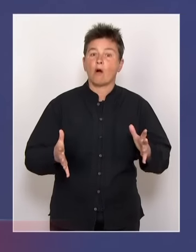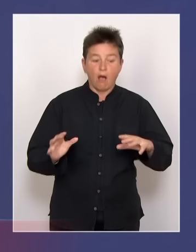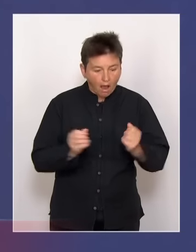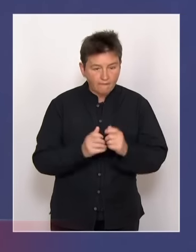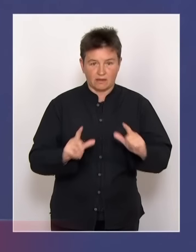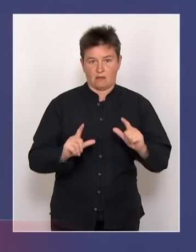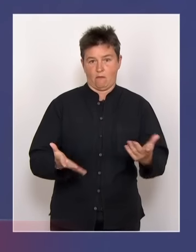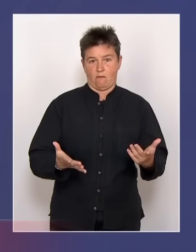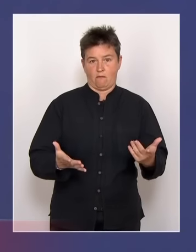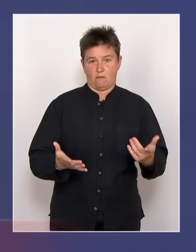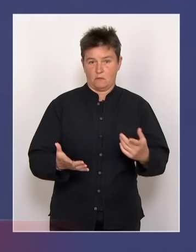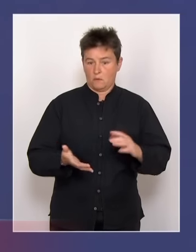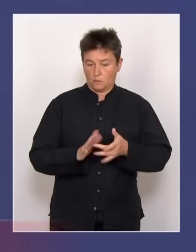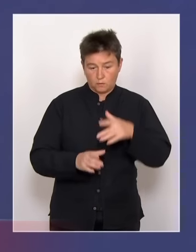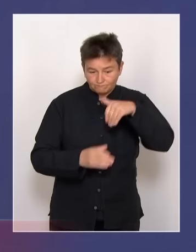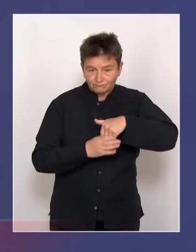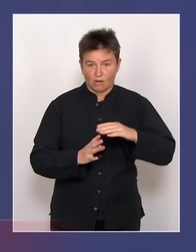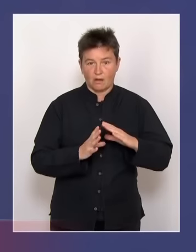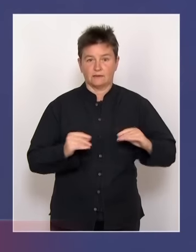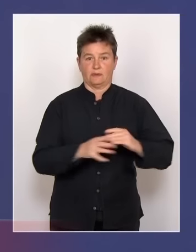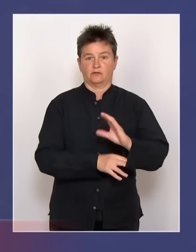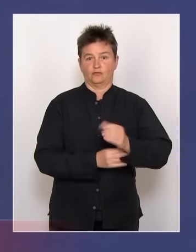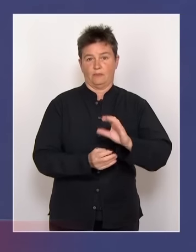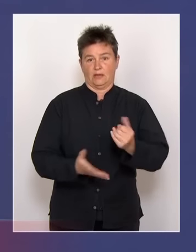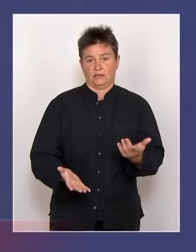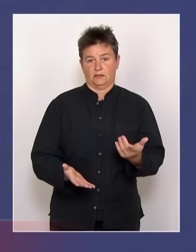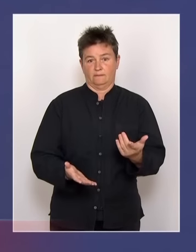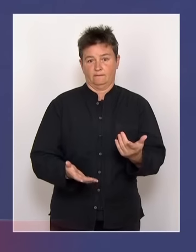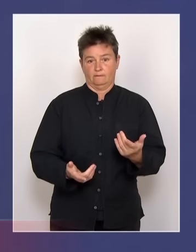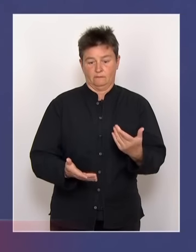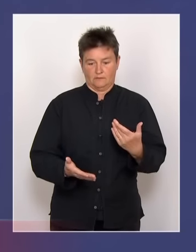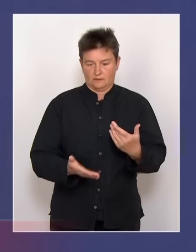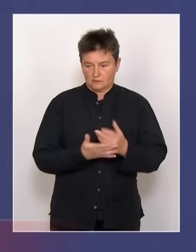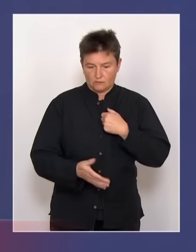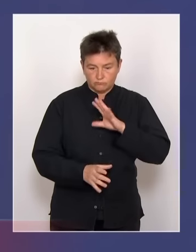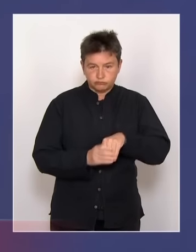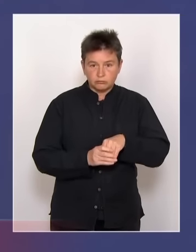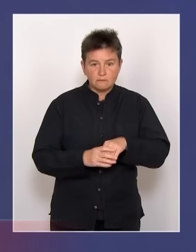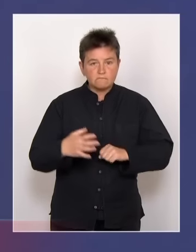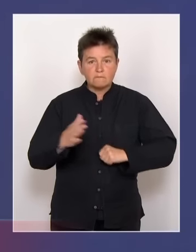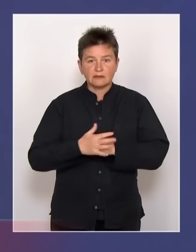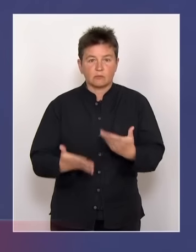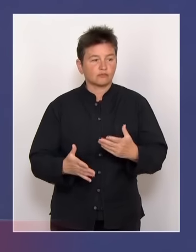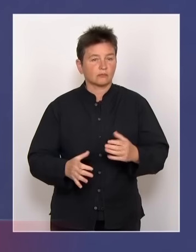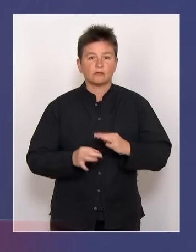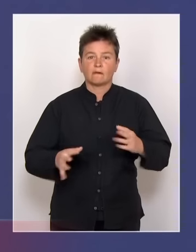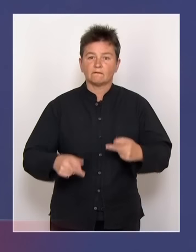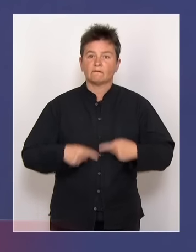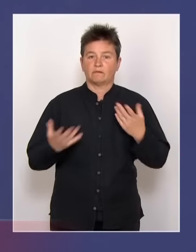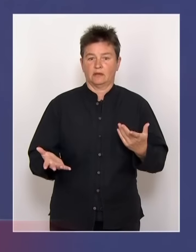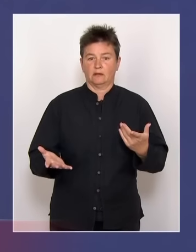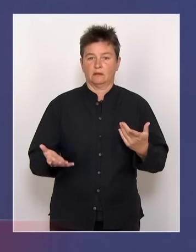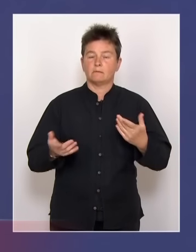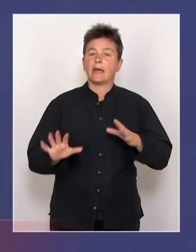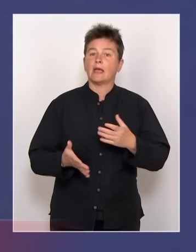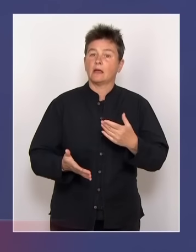cet espace-là cet espace numérique que nous habitons et qui est au fond l'espace que nous habitons le plus dans notre temps de vie aujourd'hui est